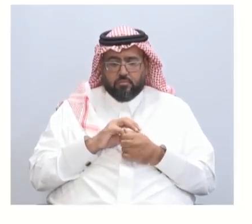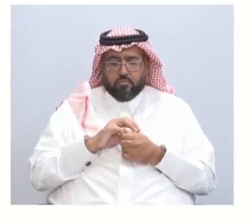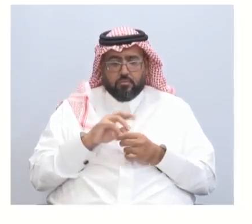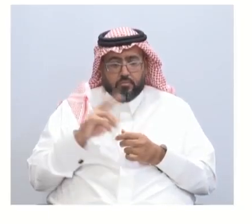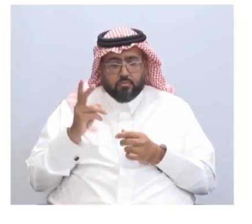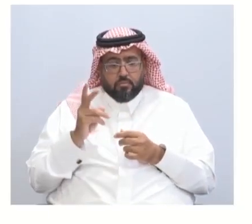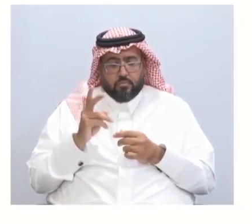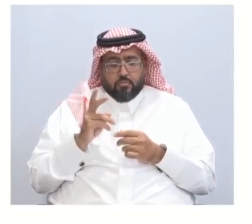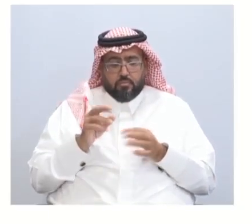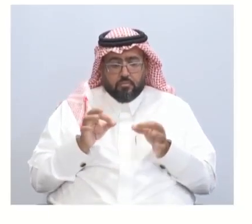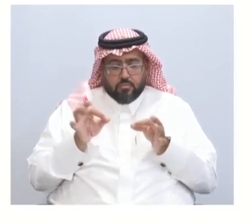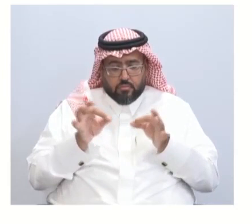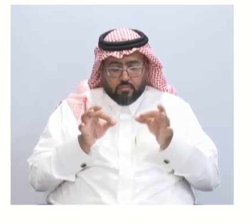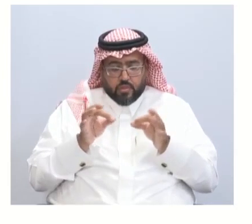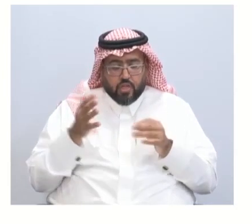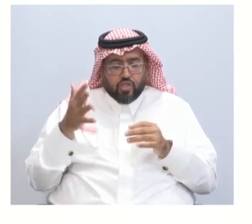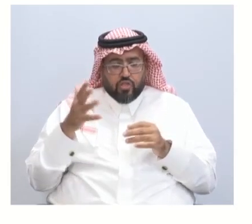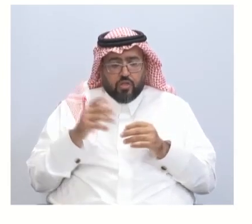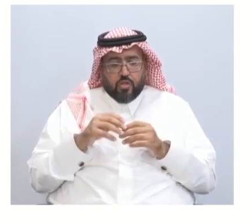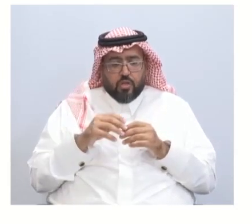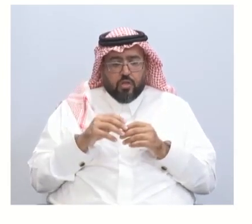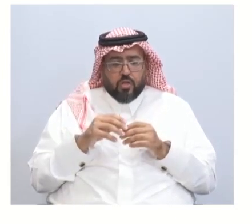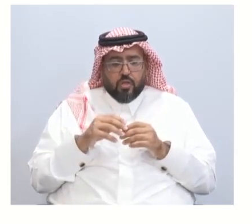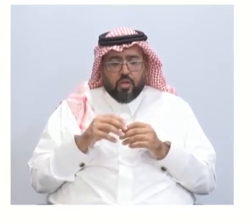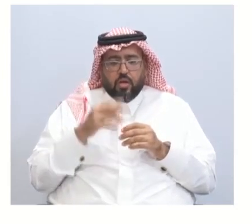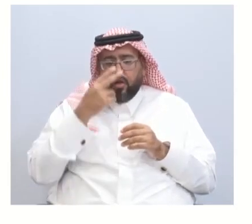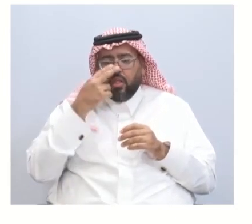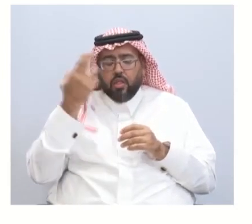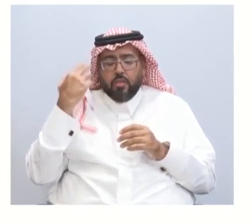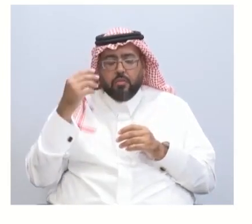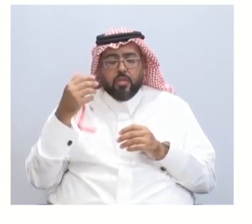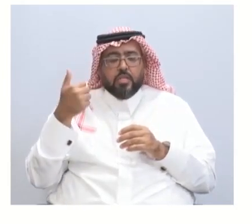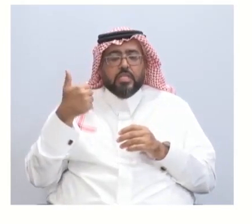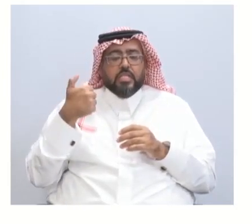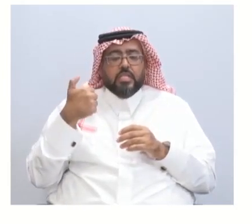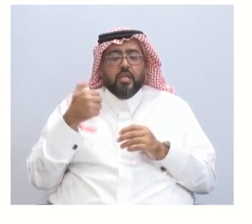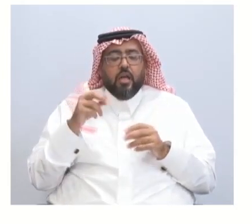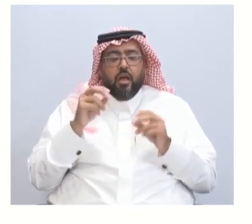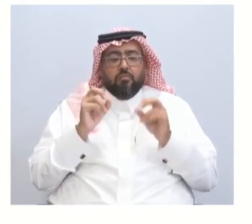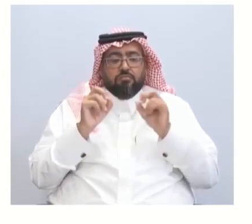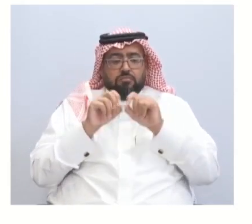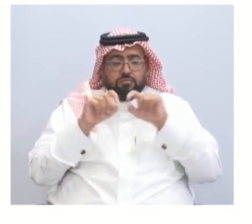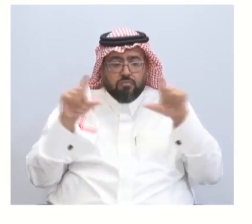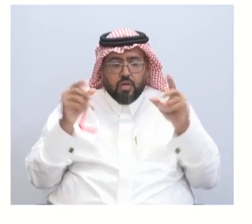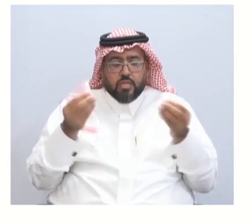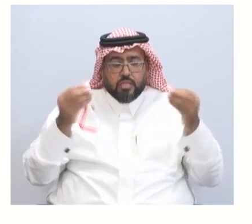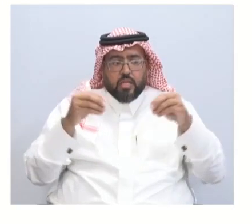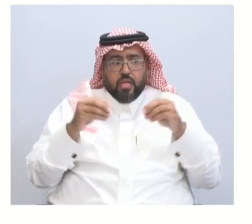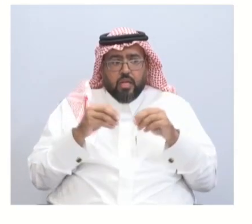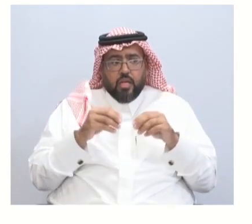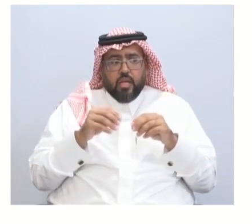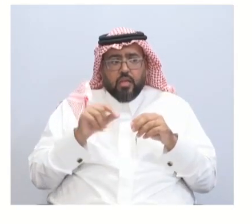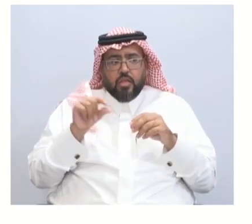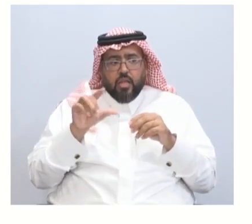ان التقنيه الجديده منذ مطلع الستينات كشفت عن المزيد من